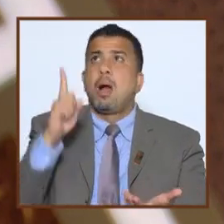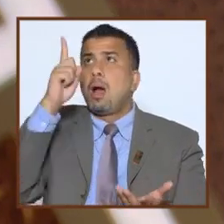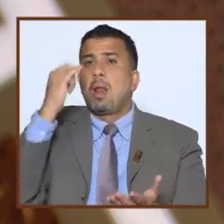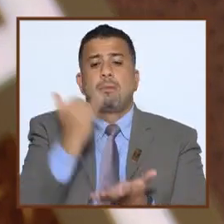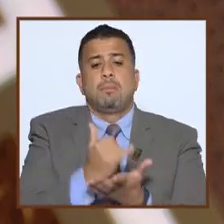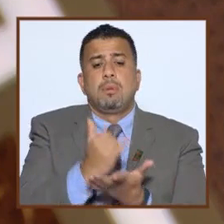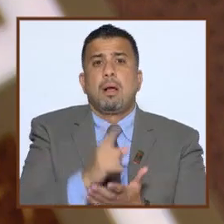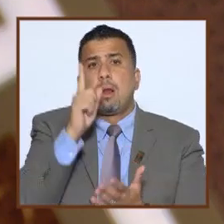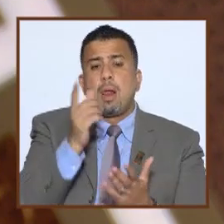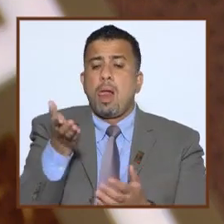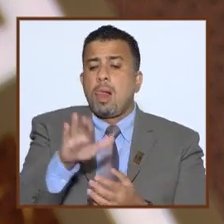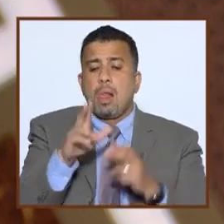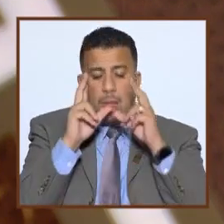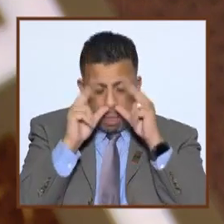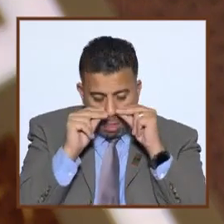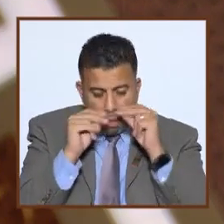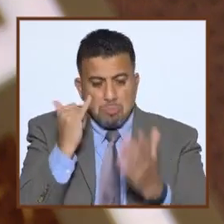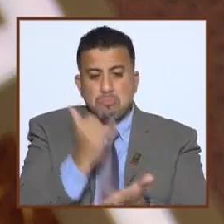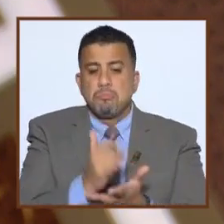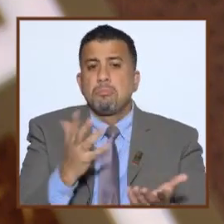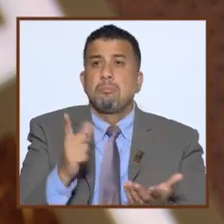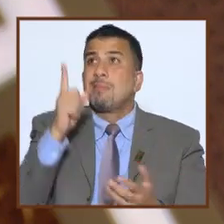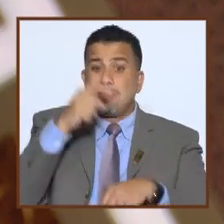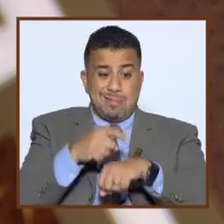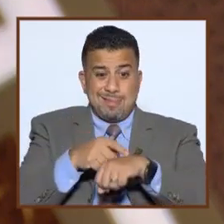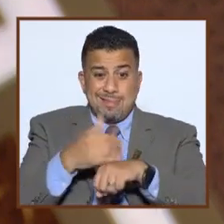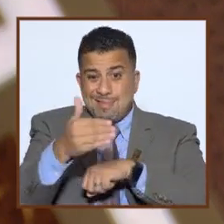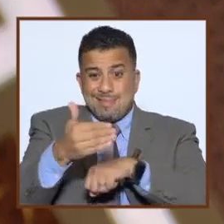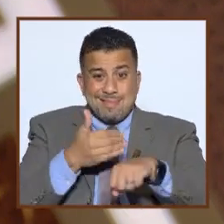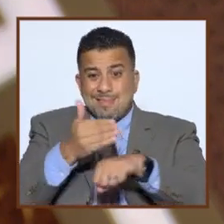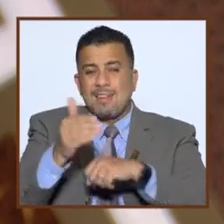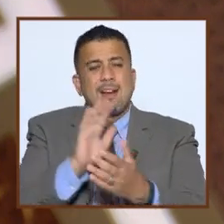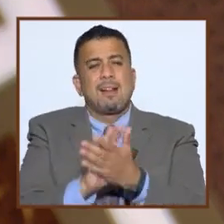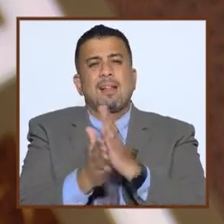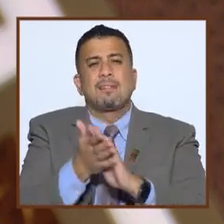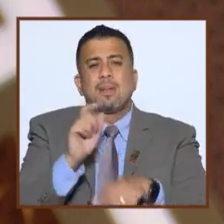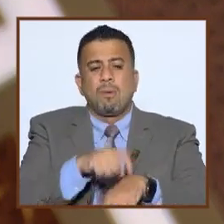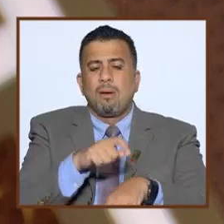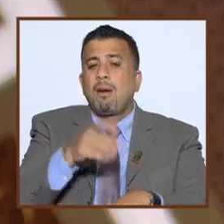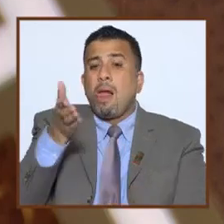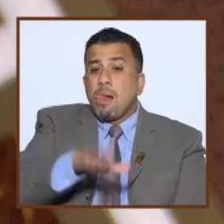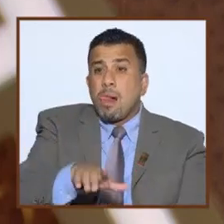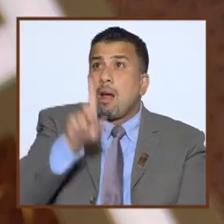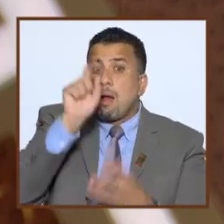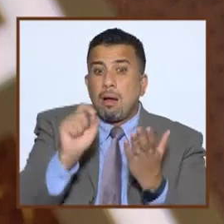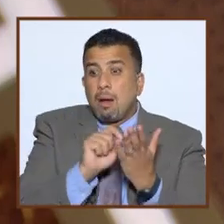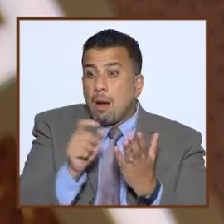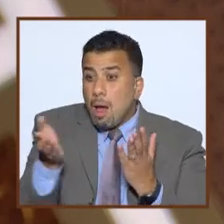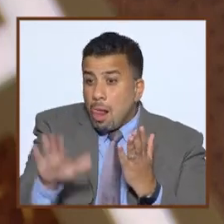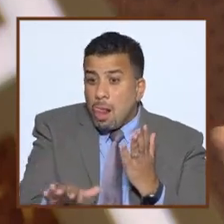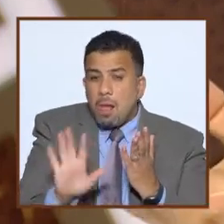لكل اجل كتاب فاذا جاء اجلهم لا يستاخرون ساعه ولا يستقدمون وما تدري نفس ماذا